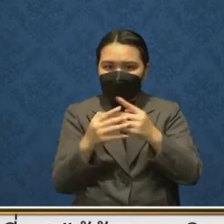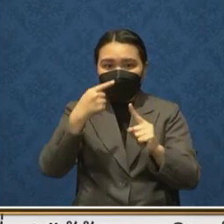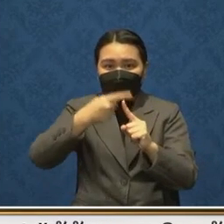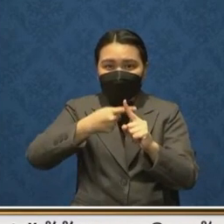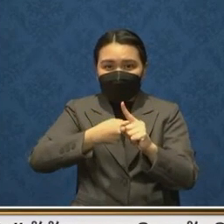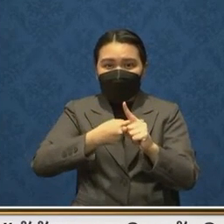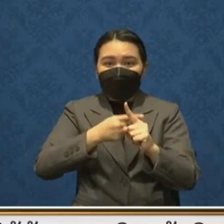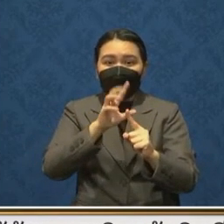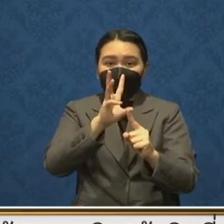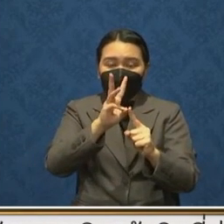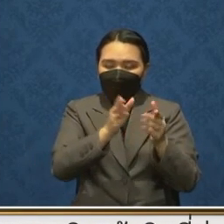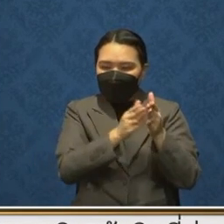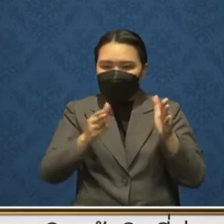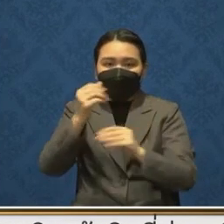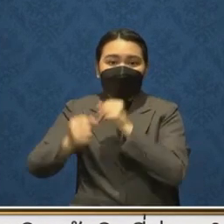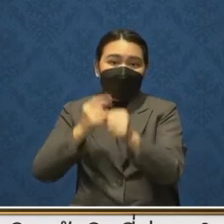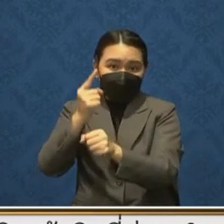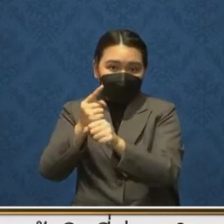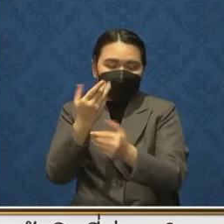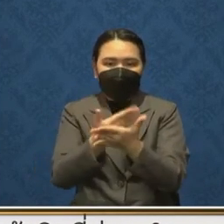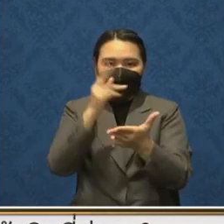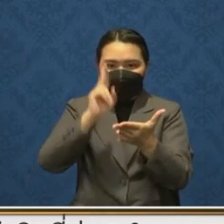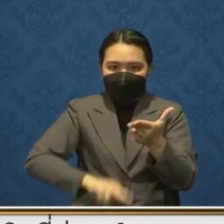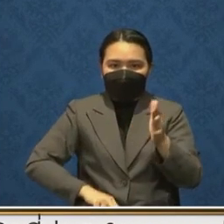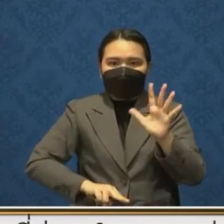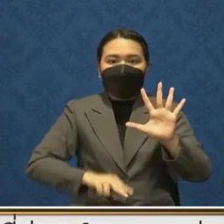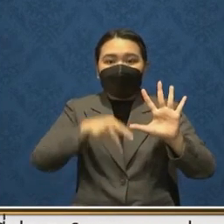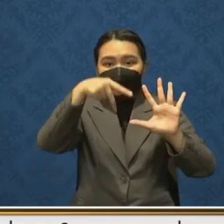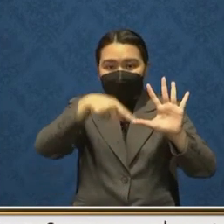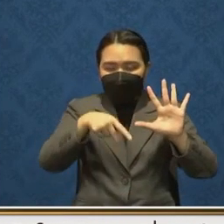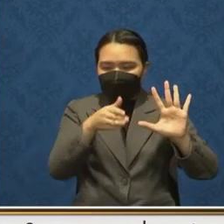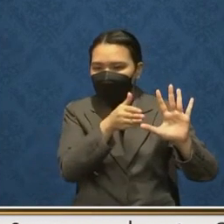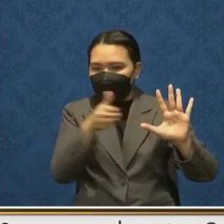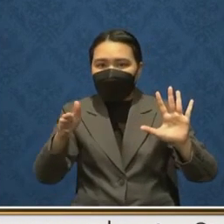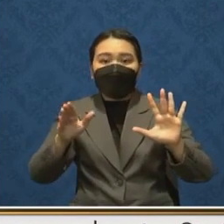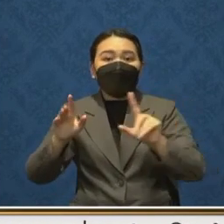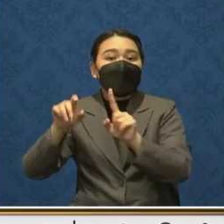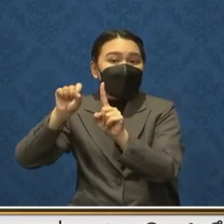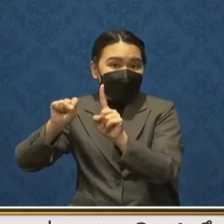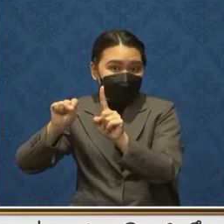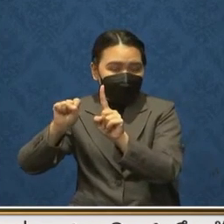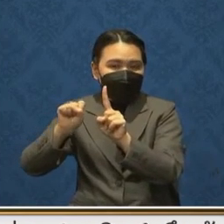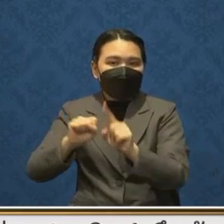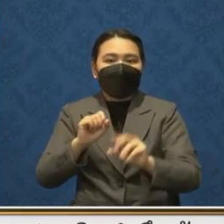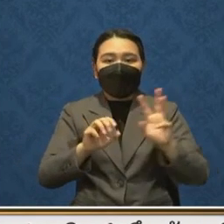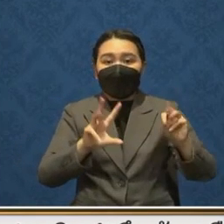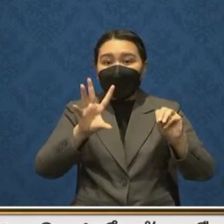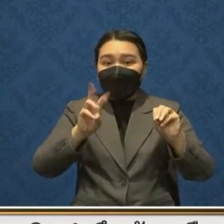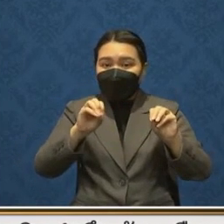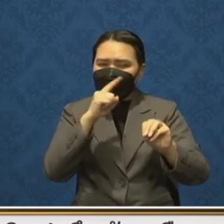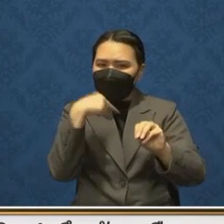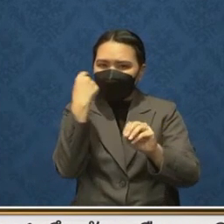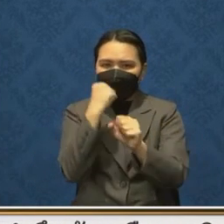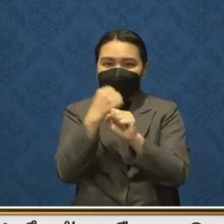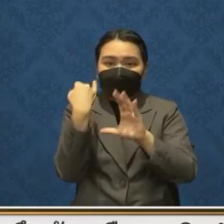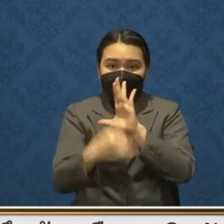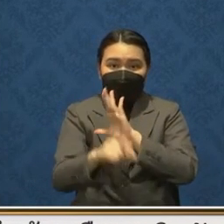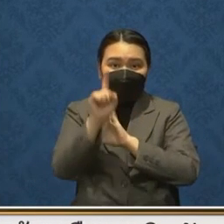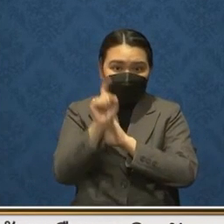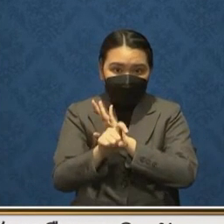1 ปีและปับตงแต่ 5,000 ถึ 1 แน บาทมาตา 60 ผู้ภาฟื้น ต้องระวงโทด